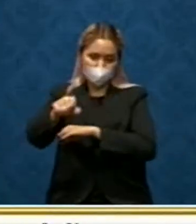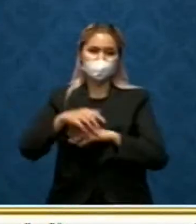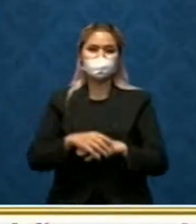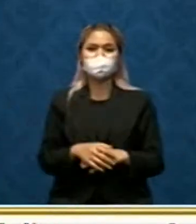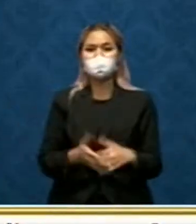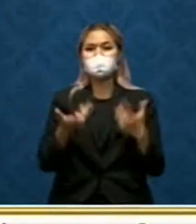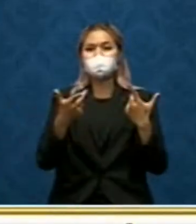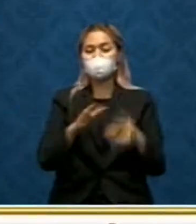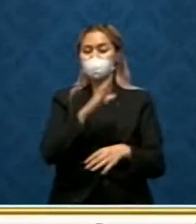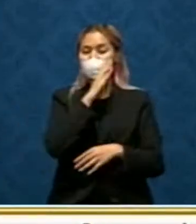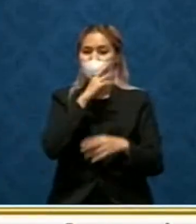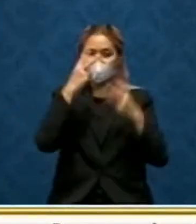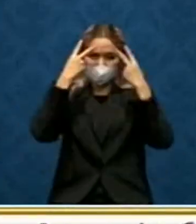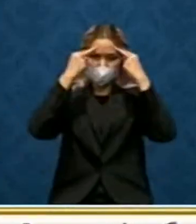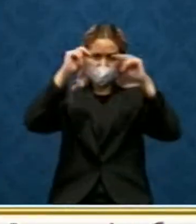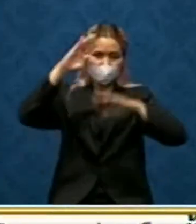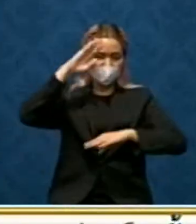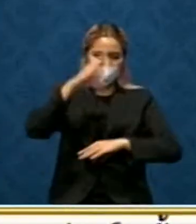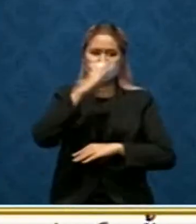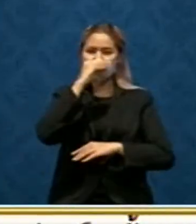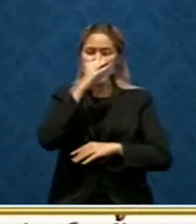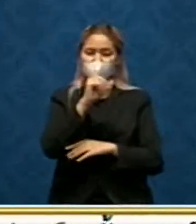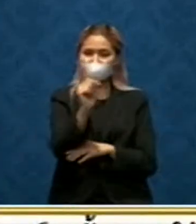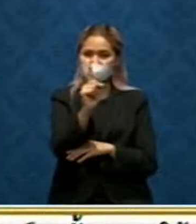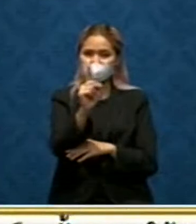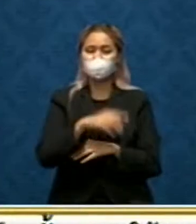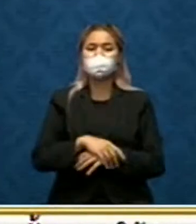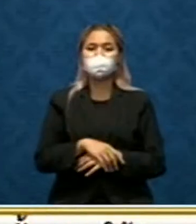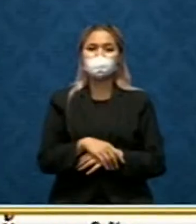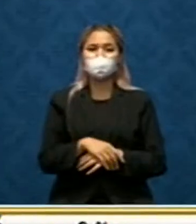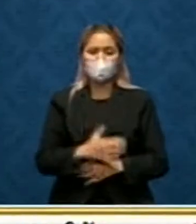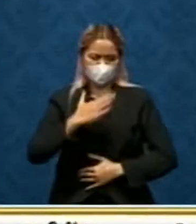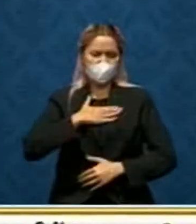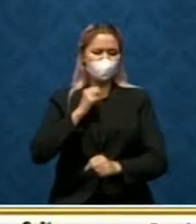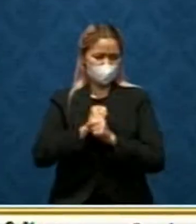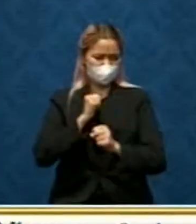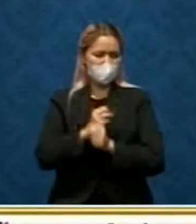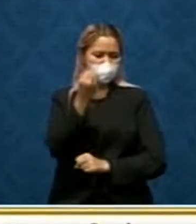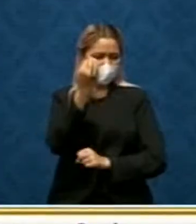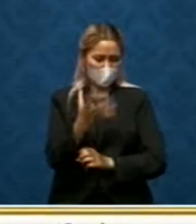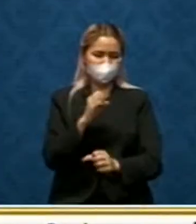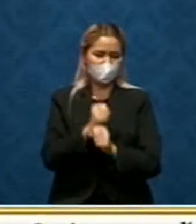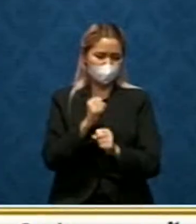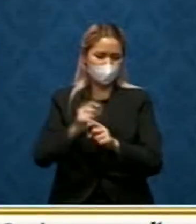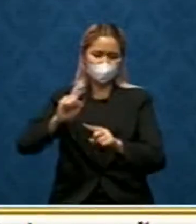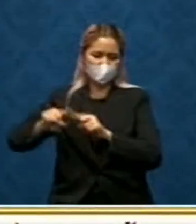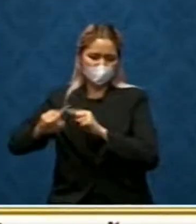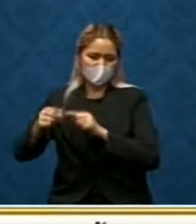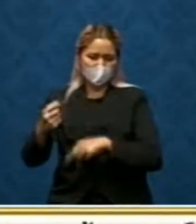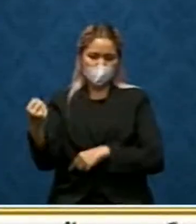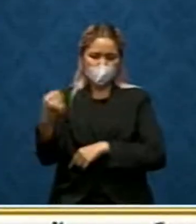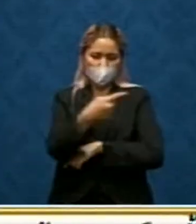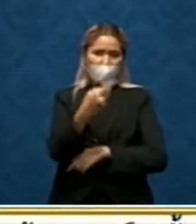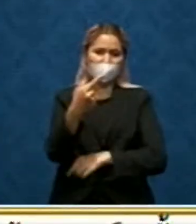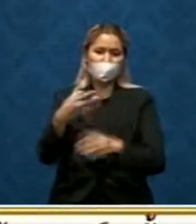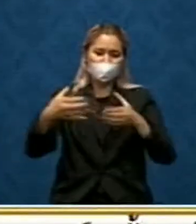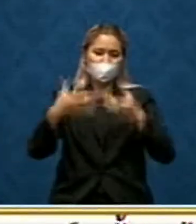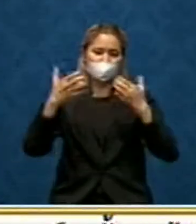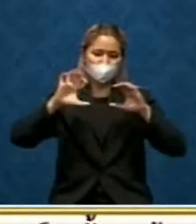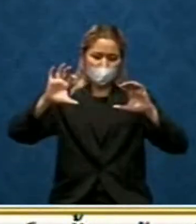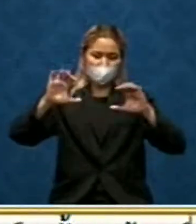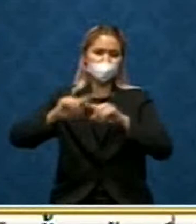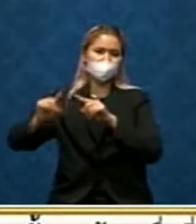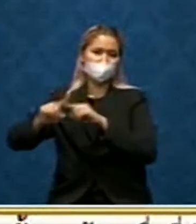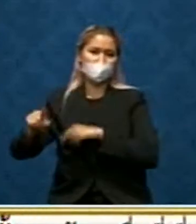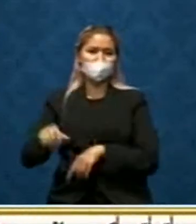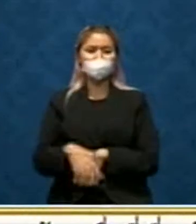แล้วกนันยกรำตรีชอบพูด บอกว่าผมทำเยอะ ผมทำหลกลกษาบที่แล้วหลายเรื่องไม่